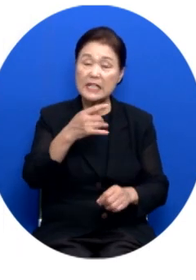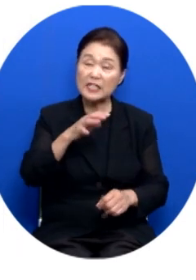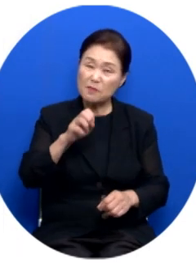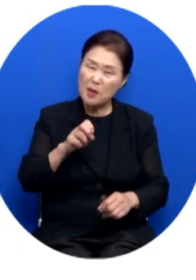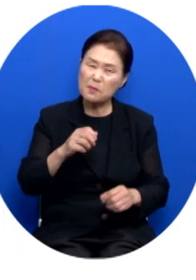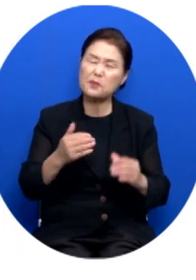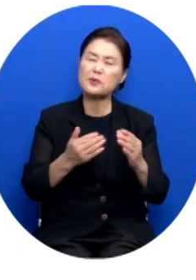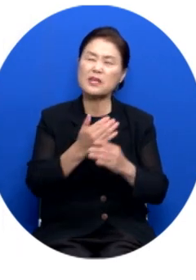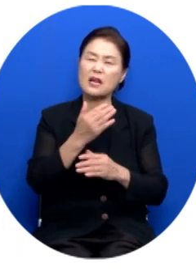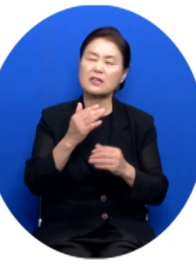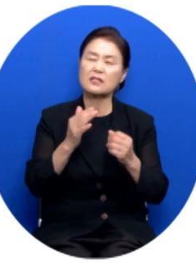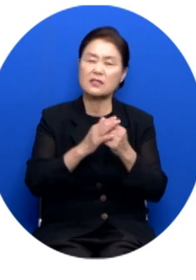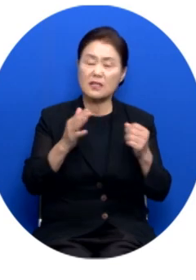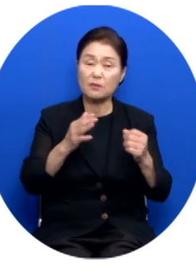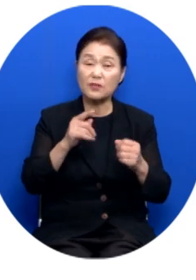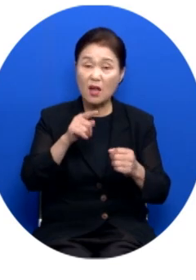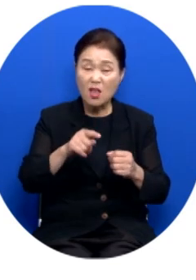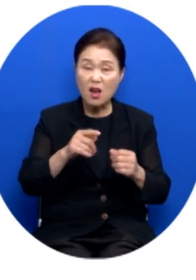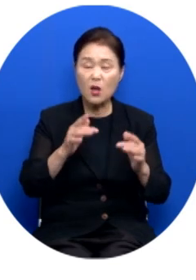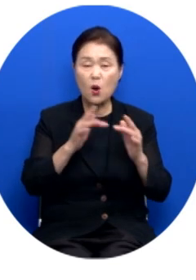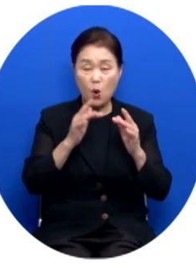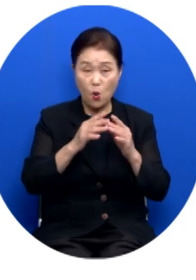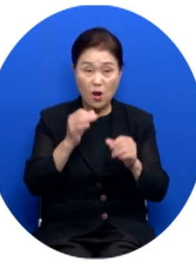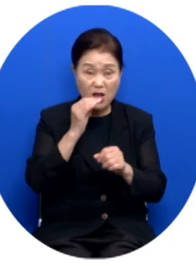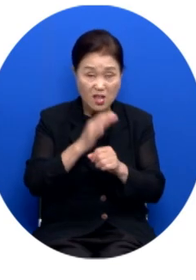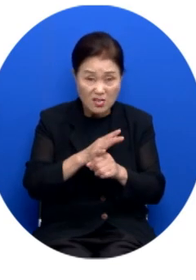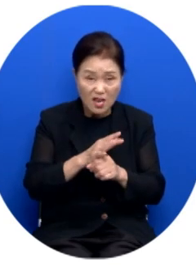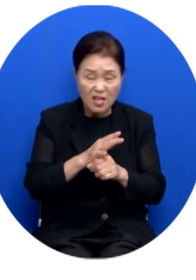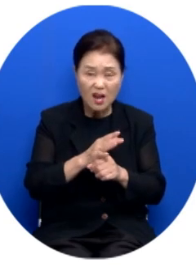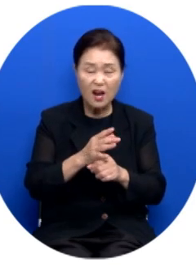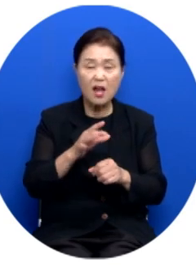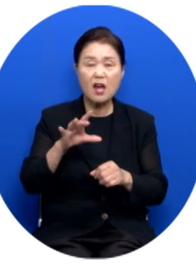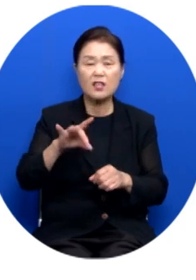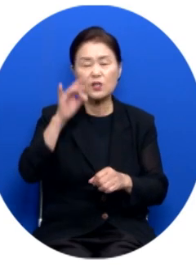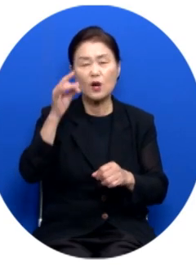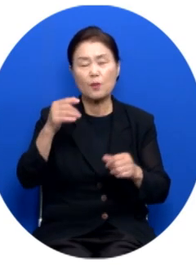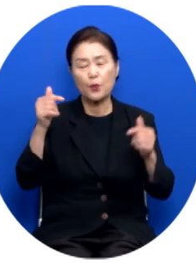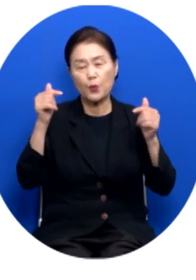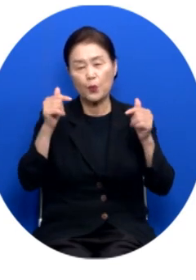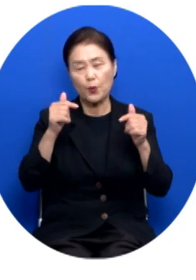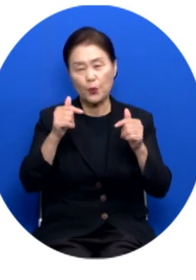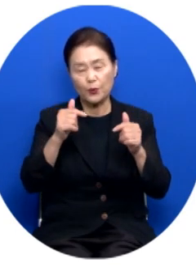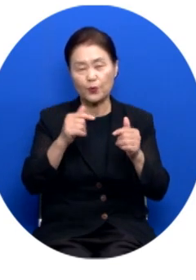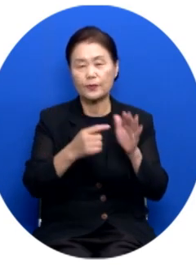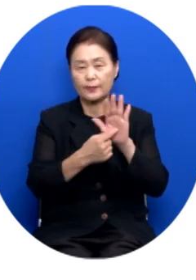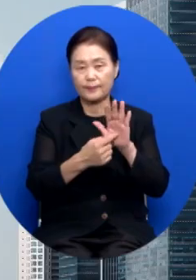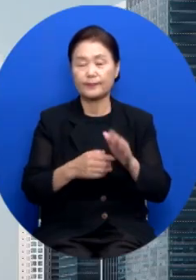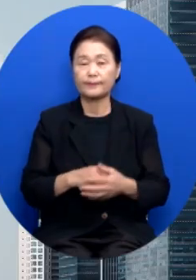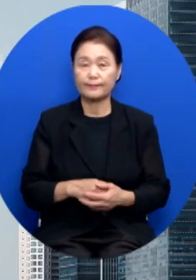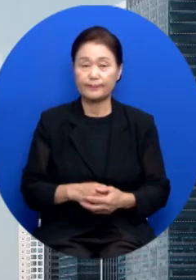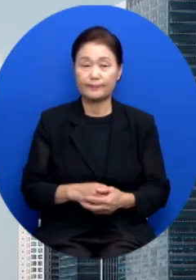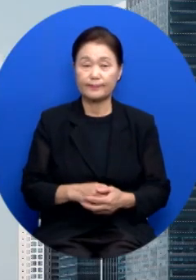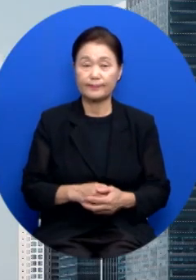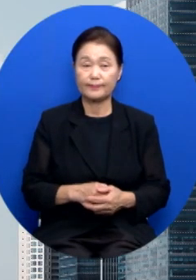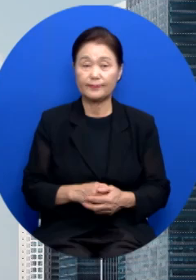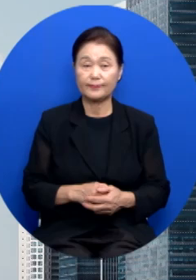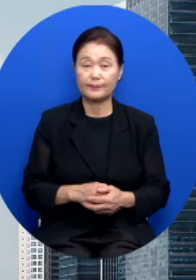사태의 여파로 e쿠폰 서비스 온라인 구매가 처음으로 감소한 것으로 조사됐습니다.